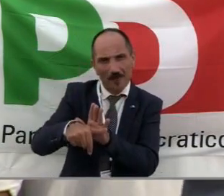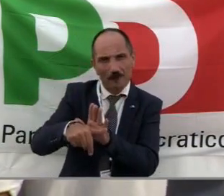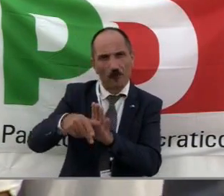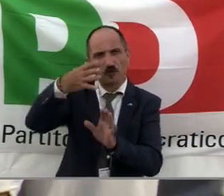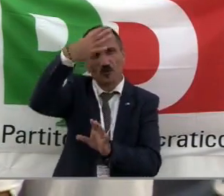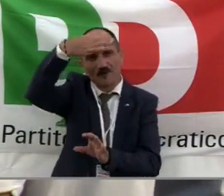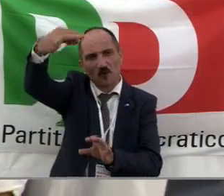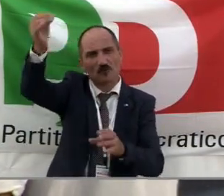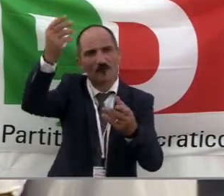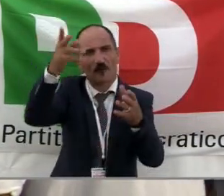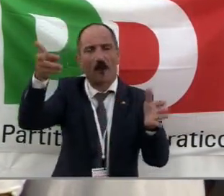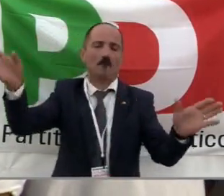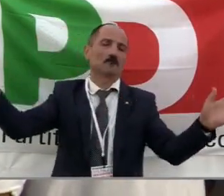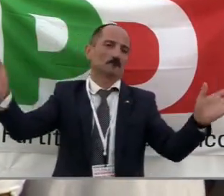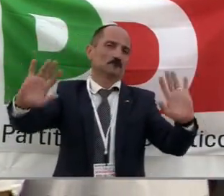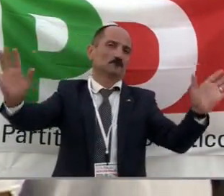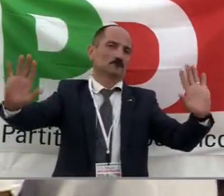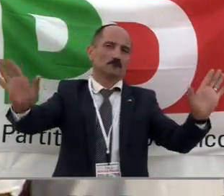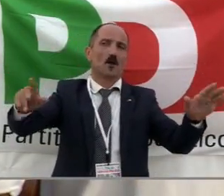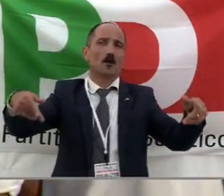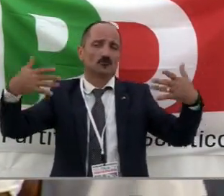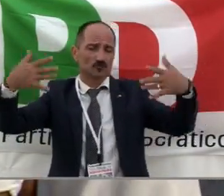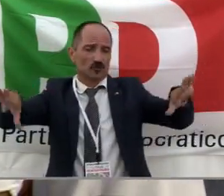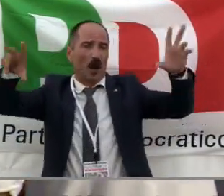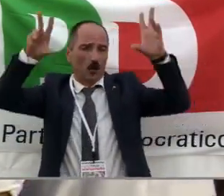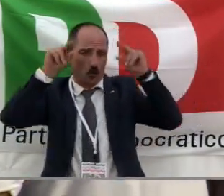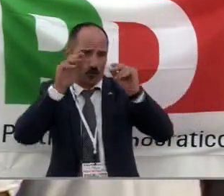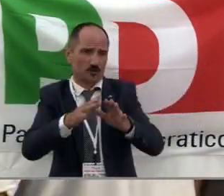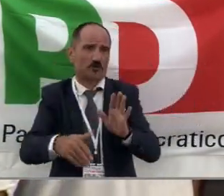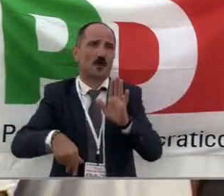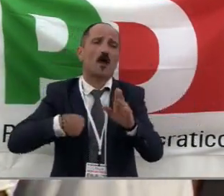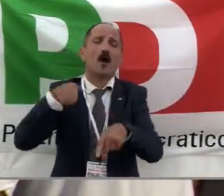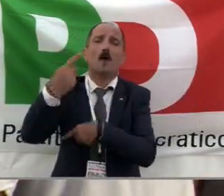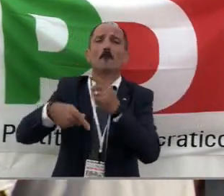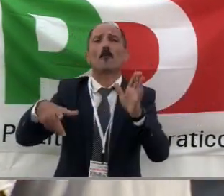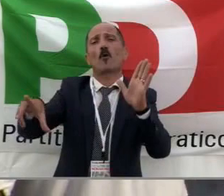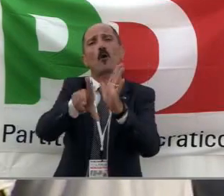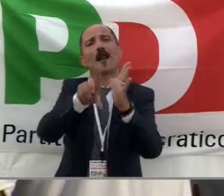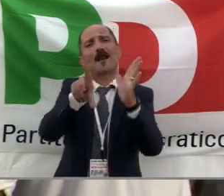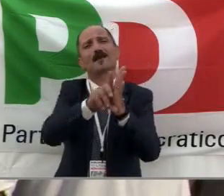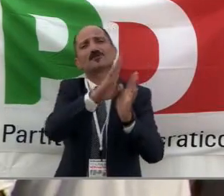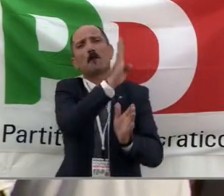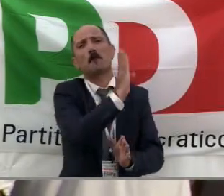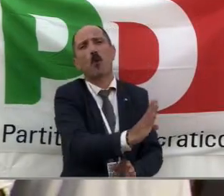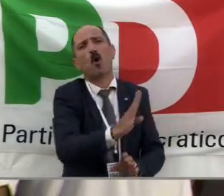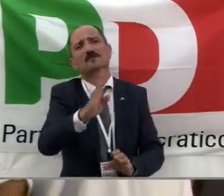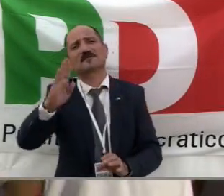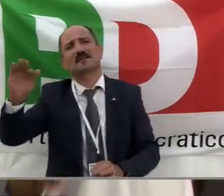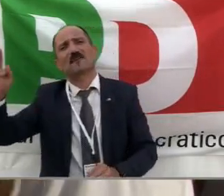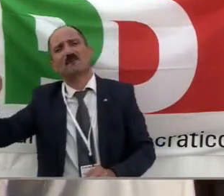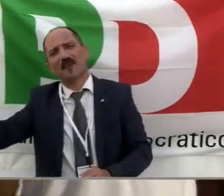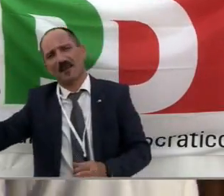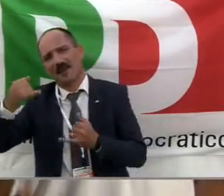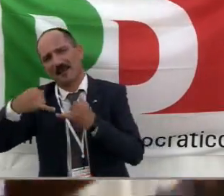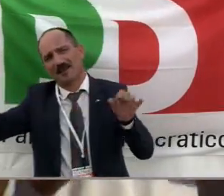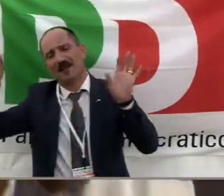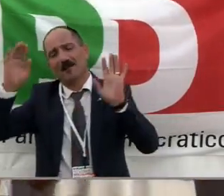filosofia folle che noi abbiamo già conosciuto con la legge Bossi-Fini, che